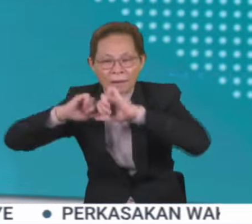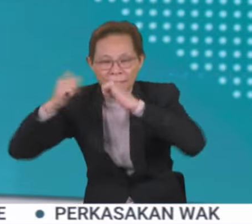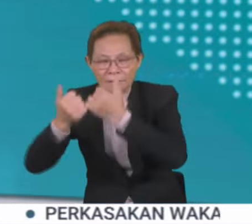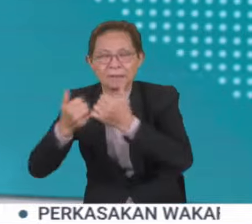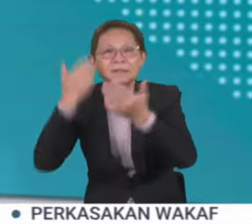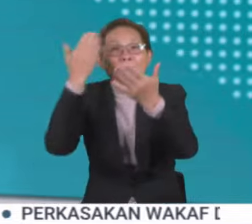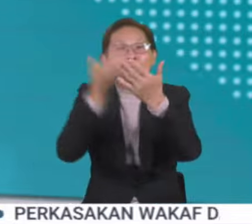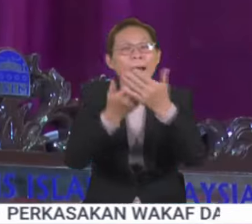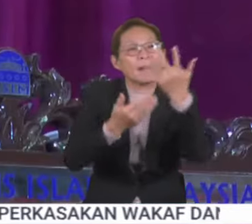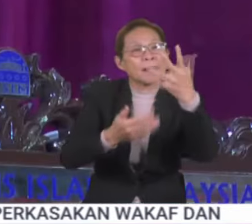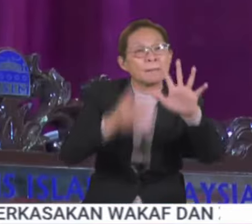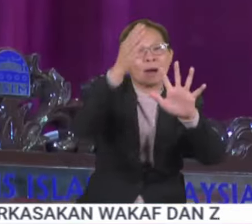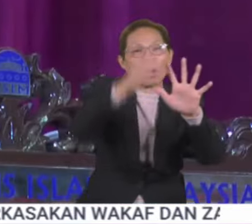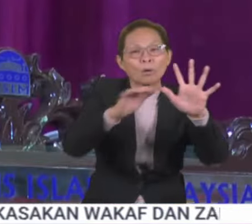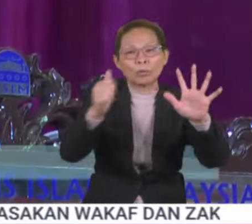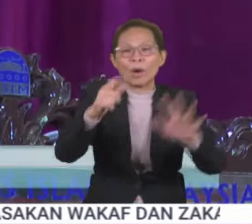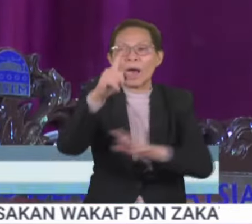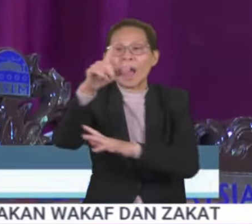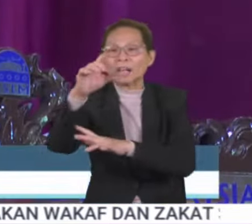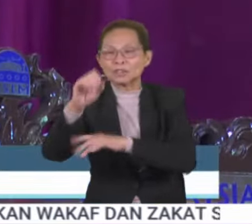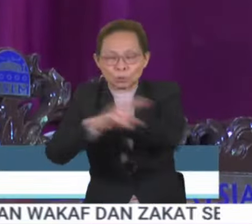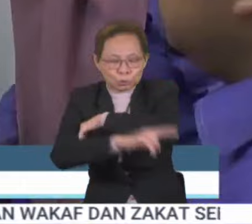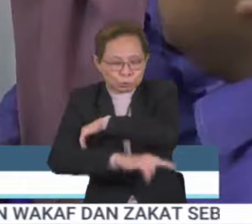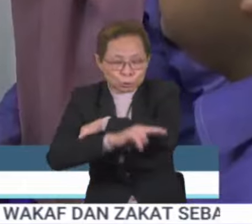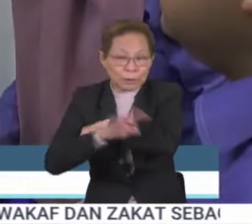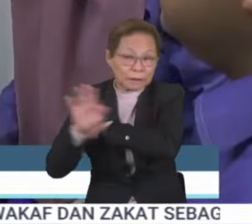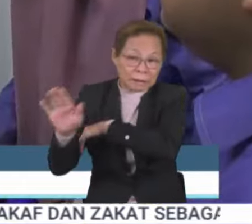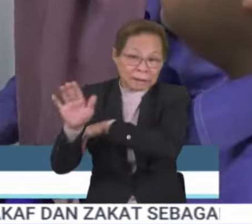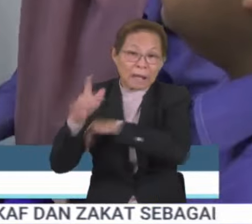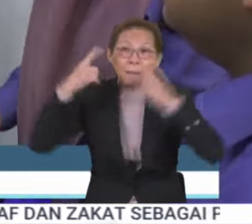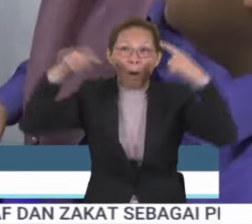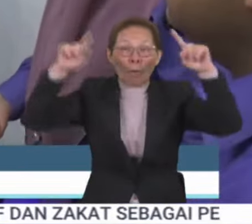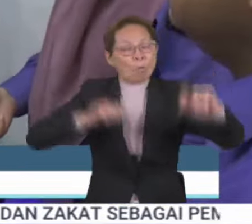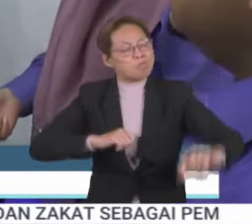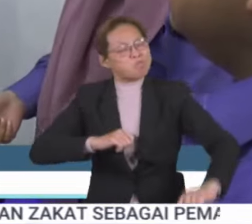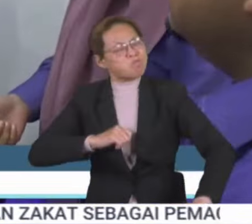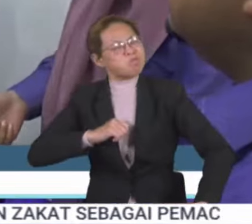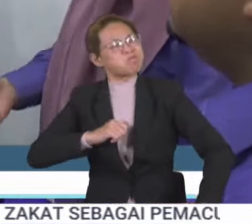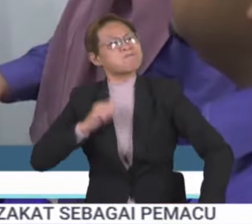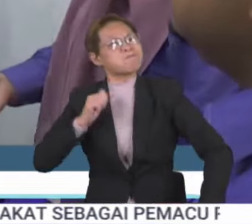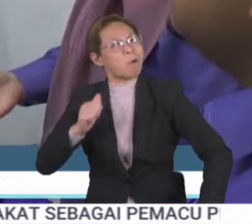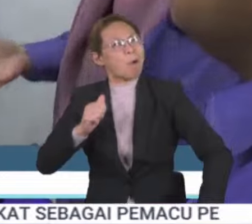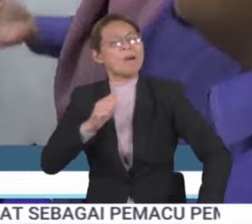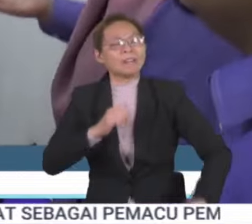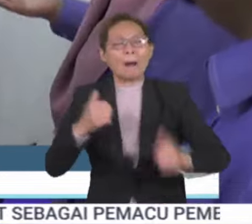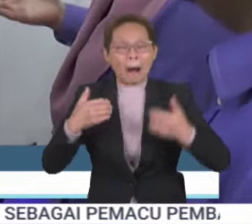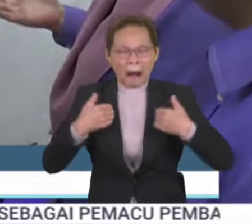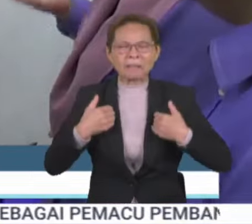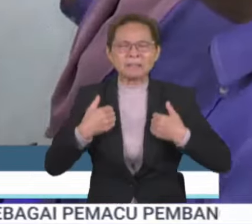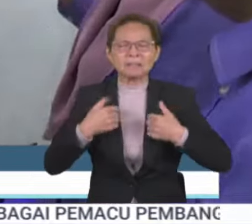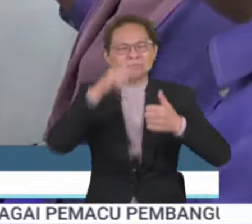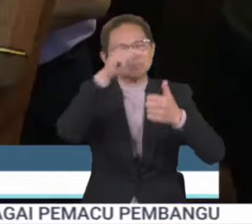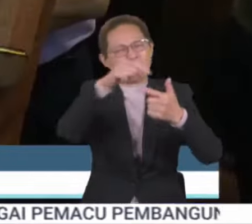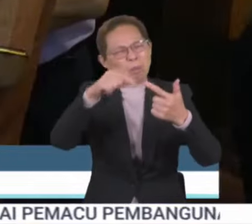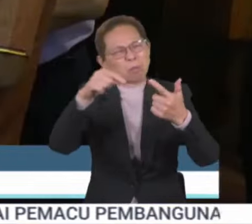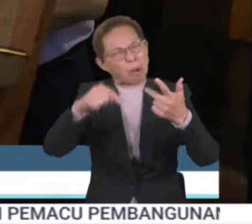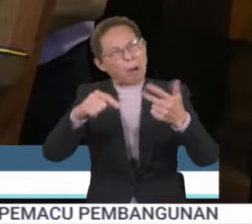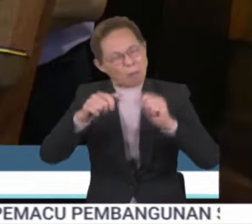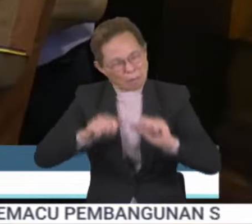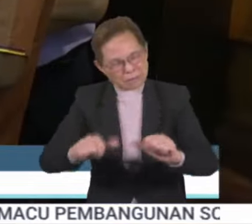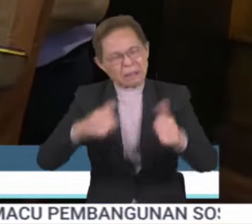lepas menurut exco Negeri SV rapen yang merupakan pencapaian membanggakan namun masih ada beberapa aspek